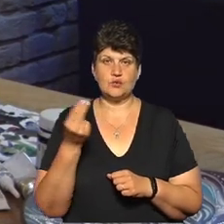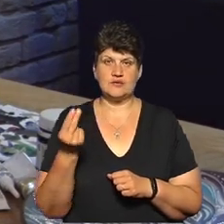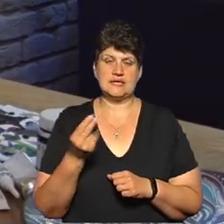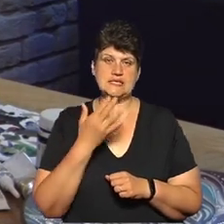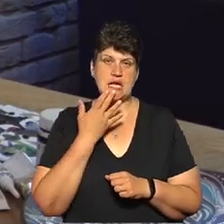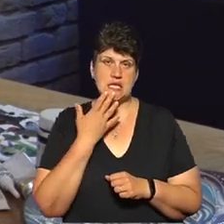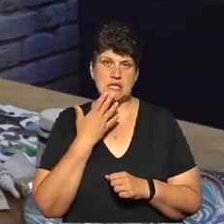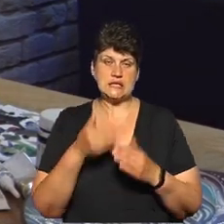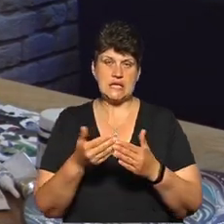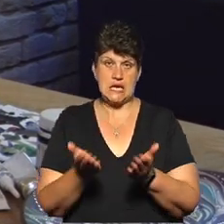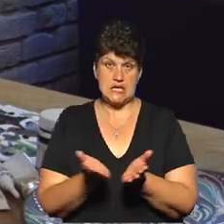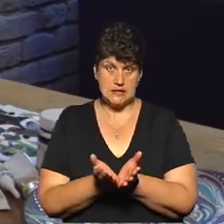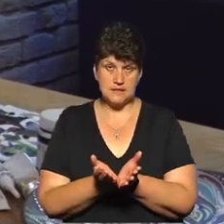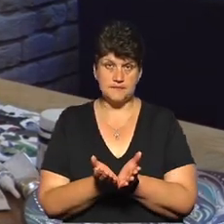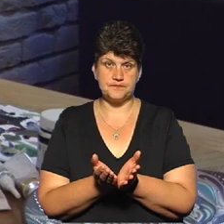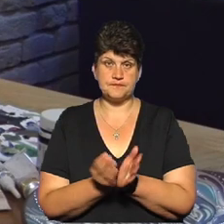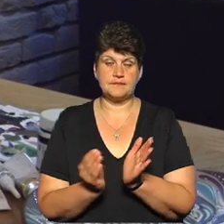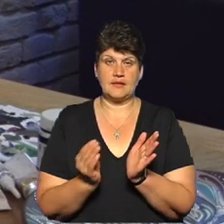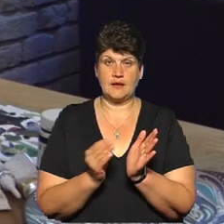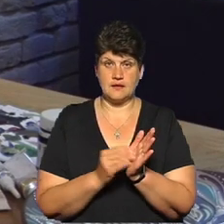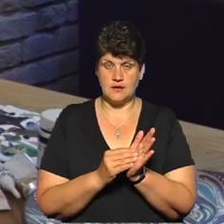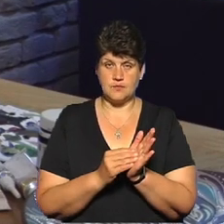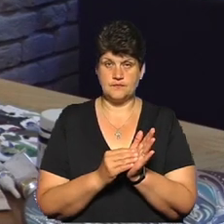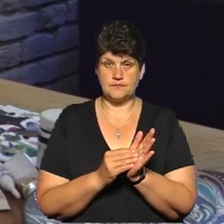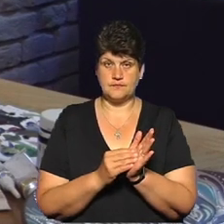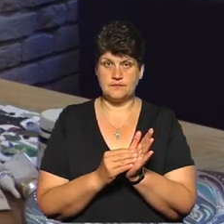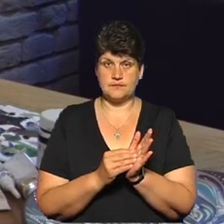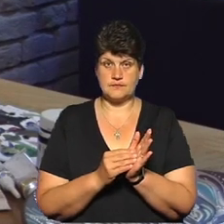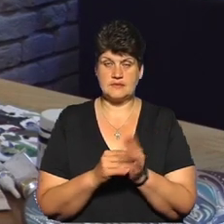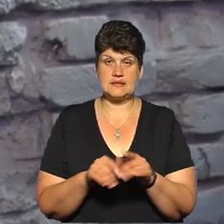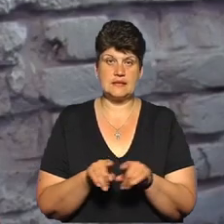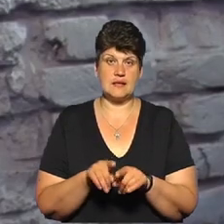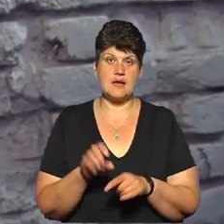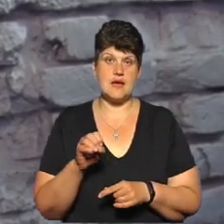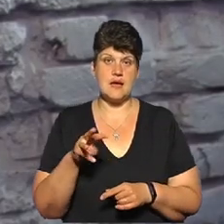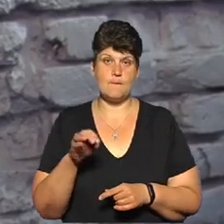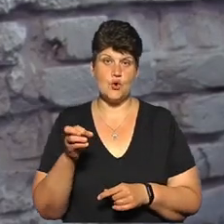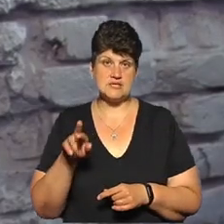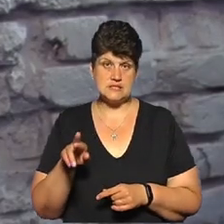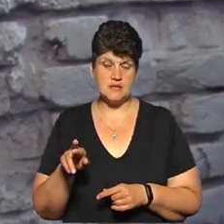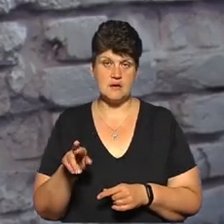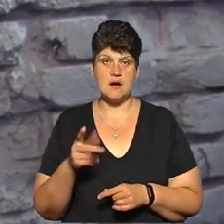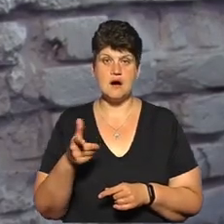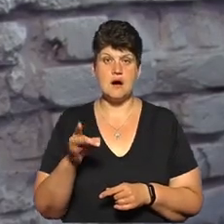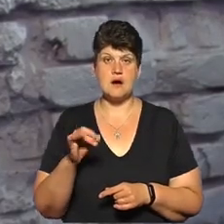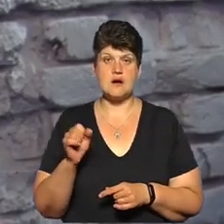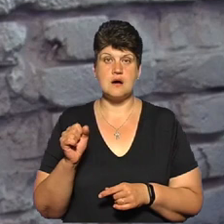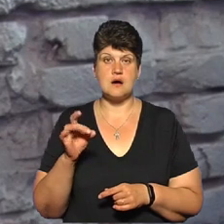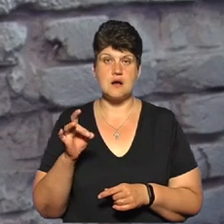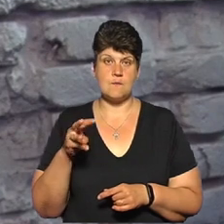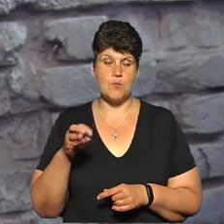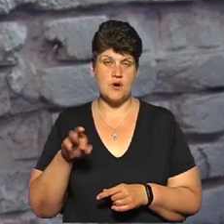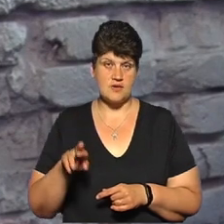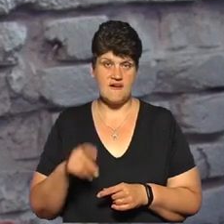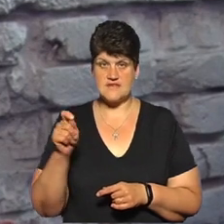закладаю мандалу і такі емоцію гармонії. Війна дуже близько біля нас, але ми не